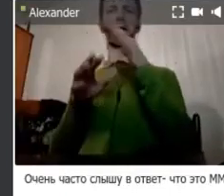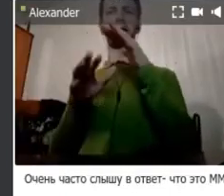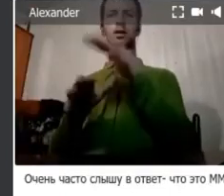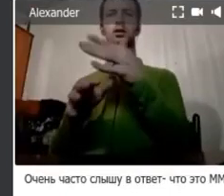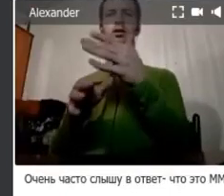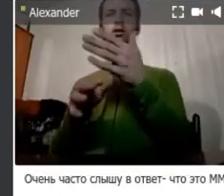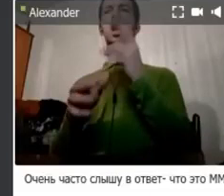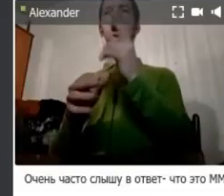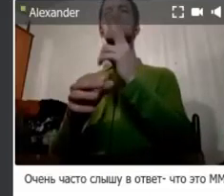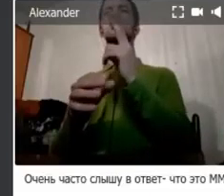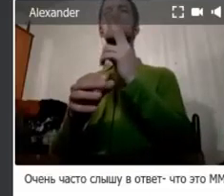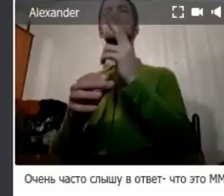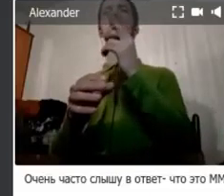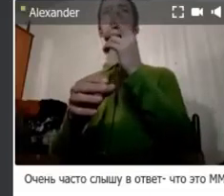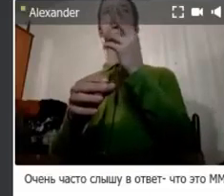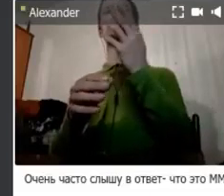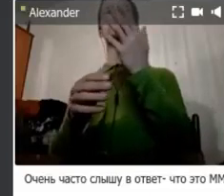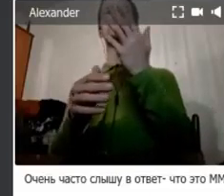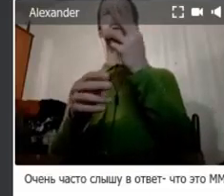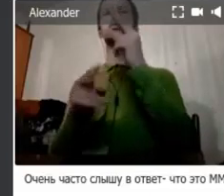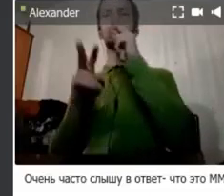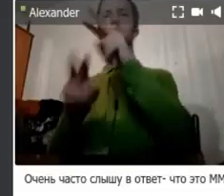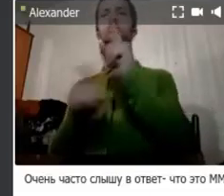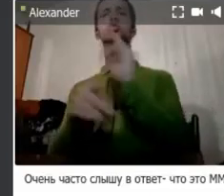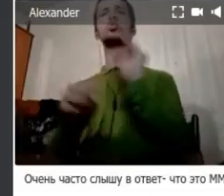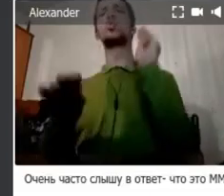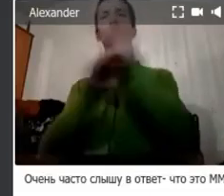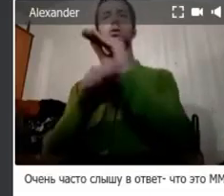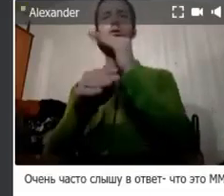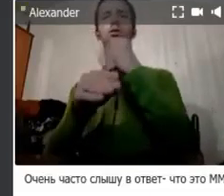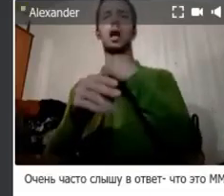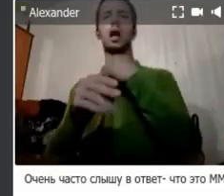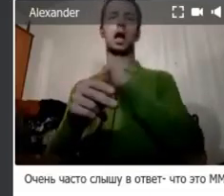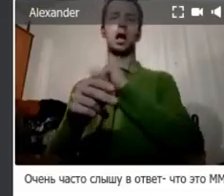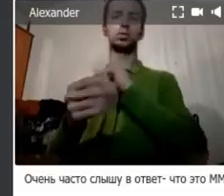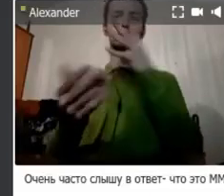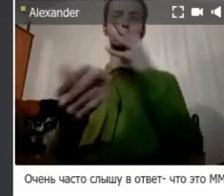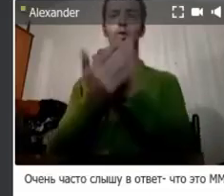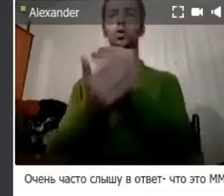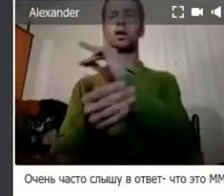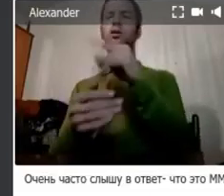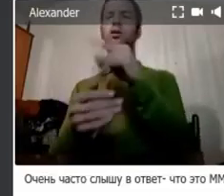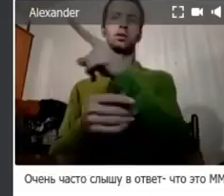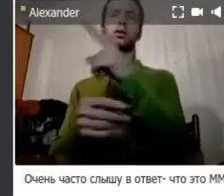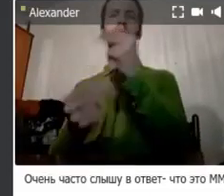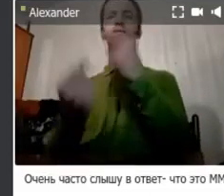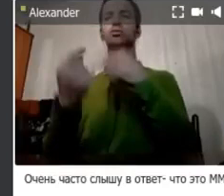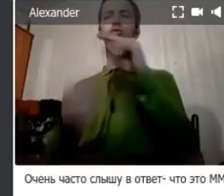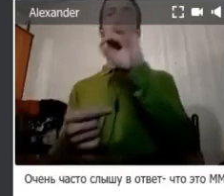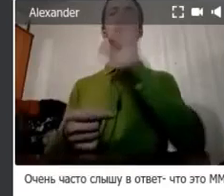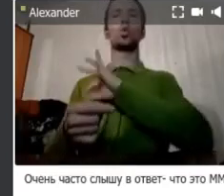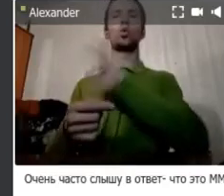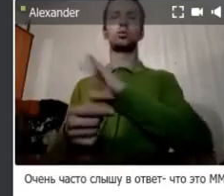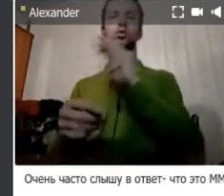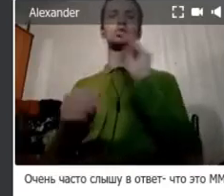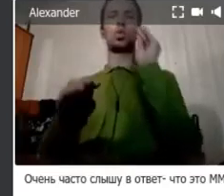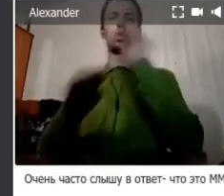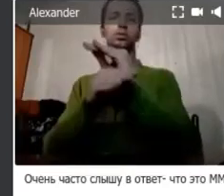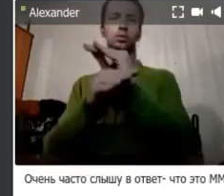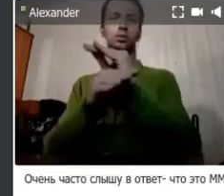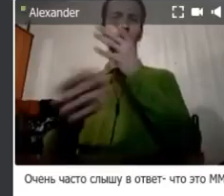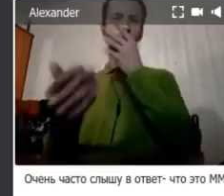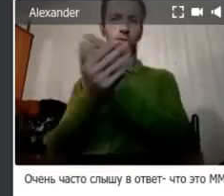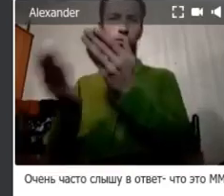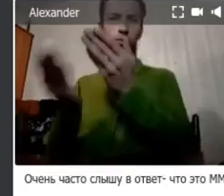Большой плюс, что, да, вот, пожалуйста, 103 года, уточняют, если Раиса, да,